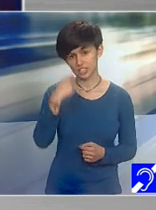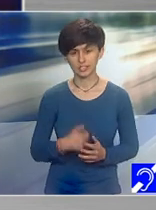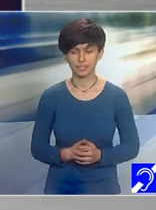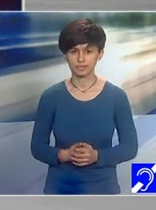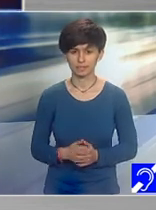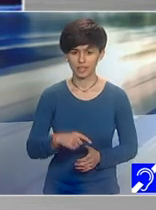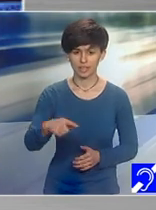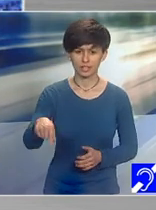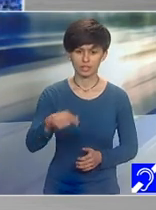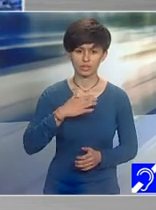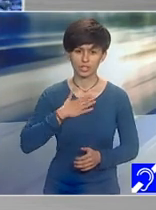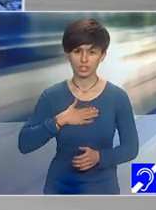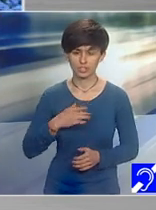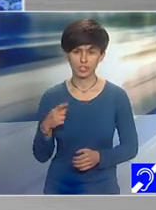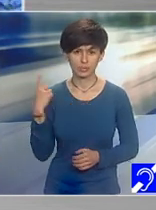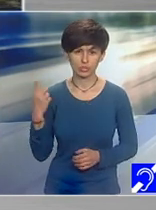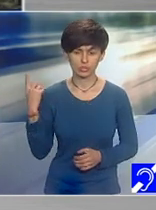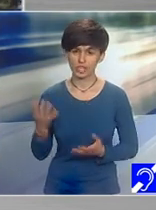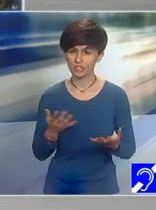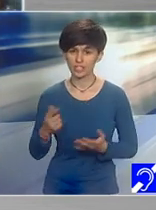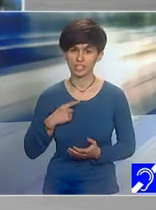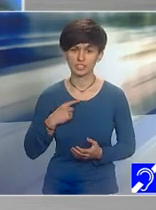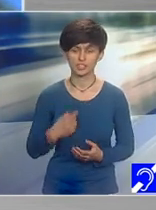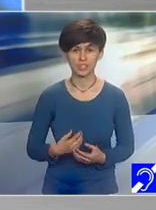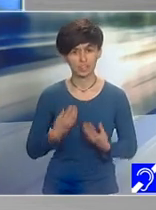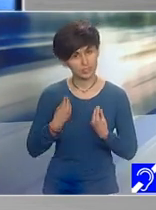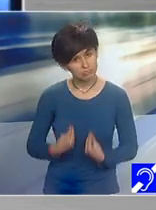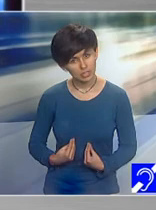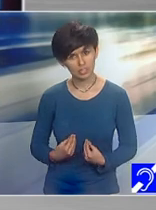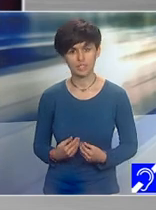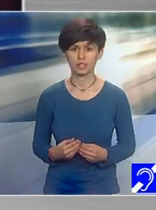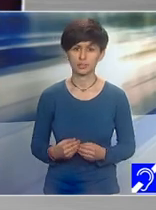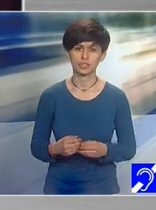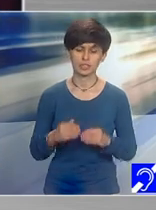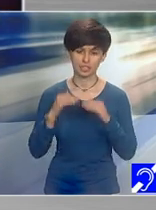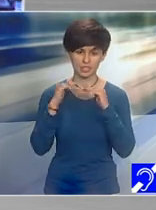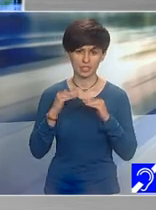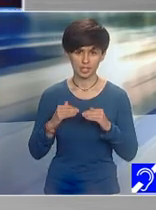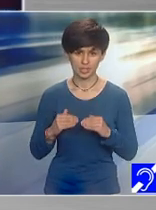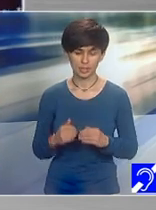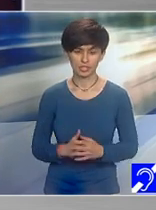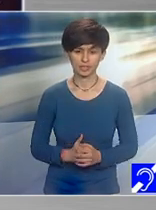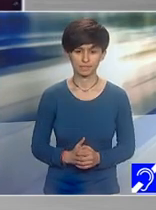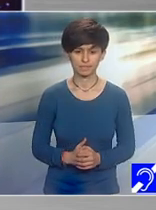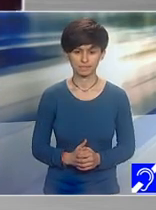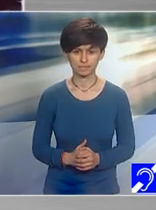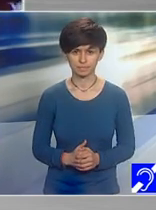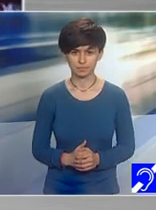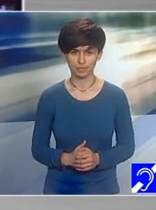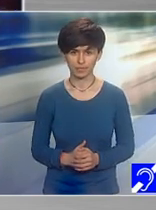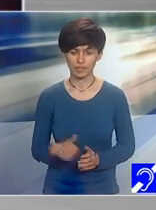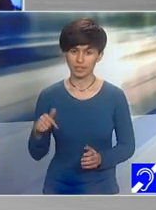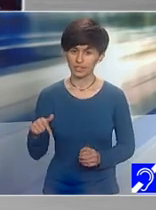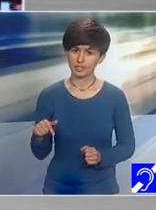oraș care să fie să fie demn de epoca informațională și de numele de hub IT, care acest lucru